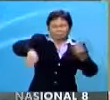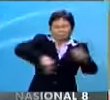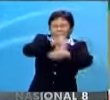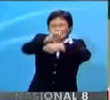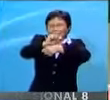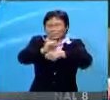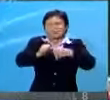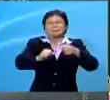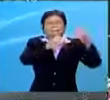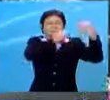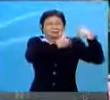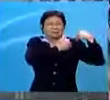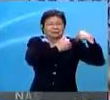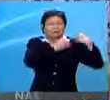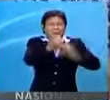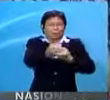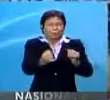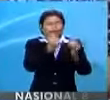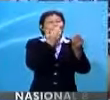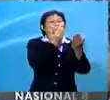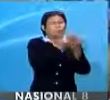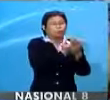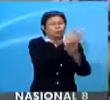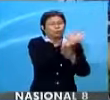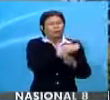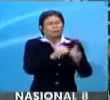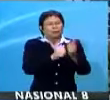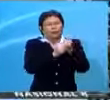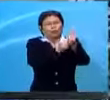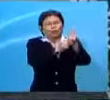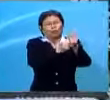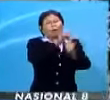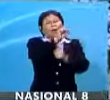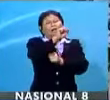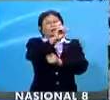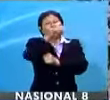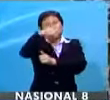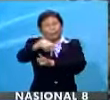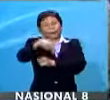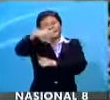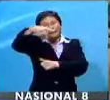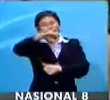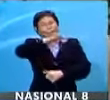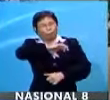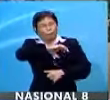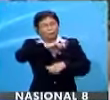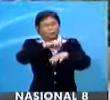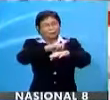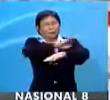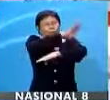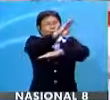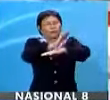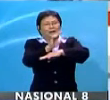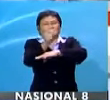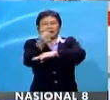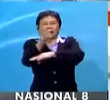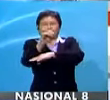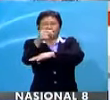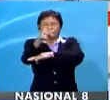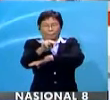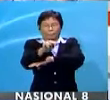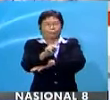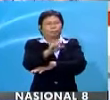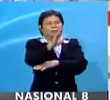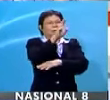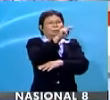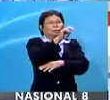jawatan pengarah jabatan integriti dan pematuhan standard pdrm di bukit aman norur